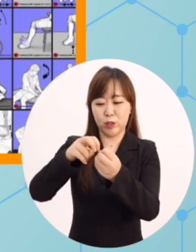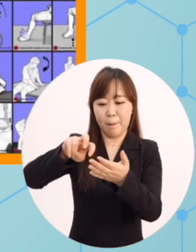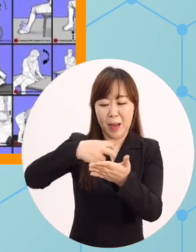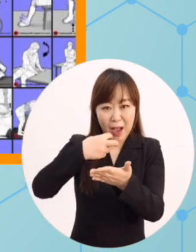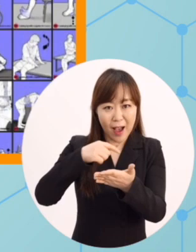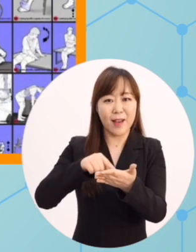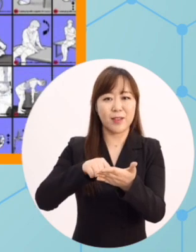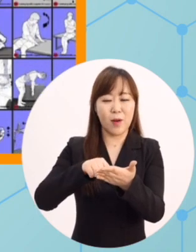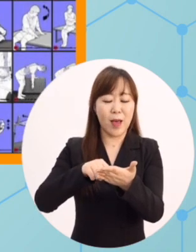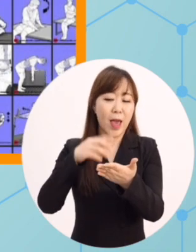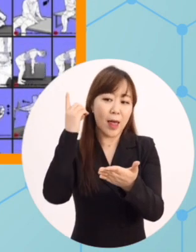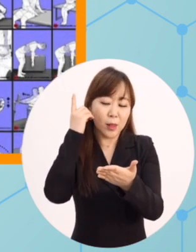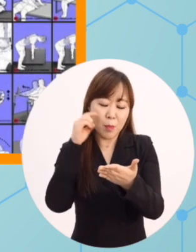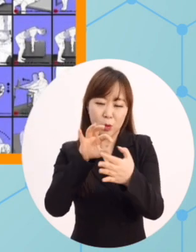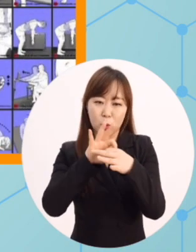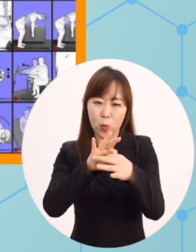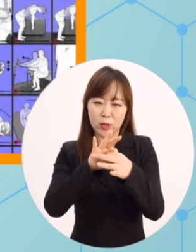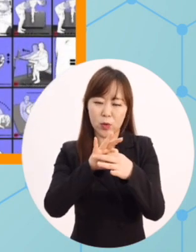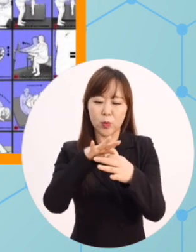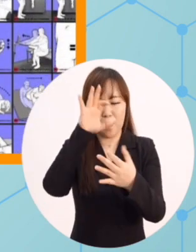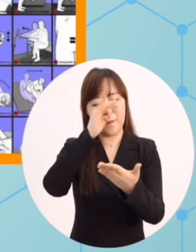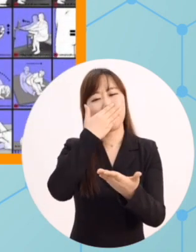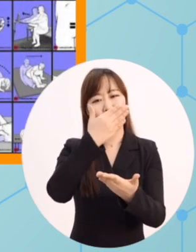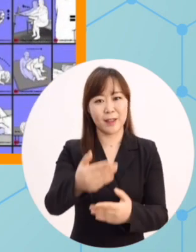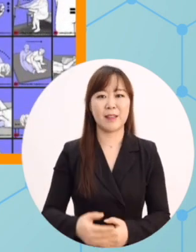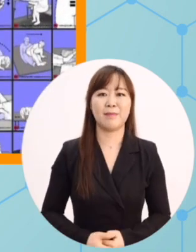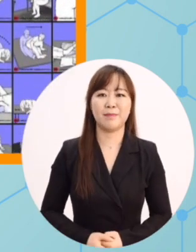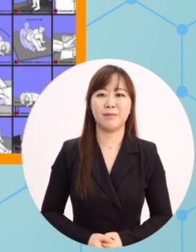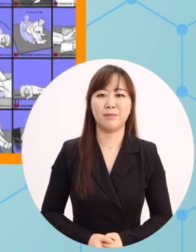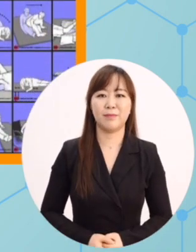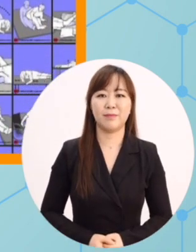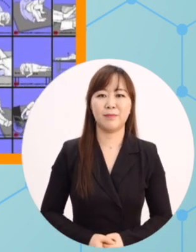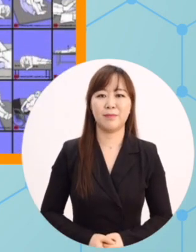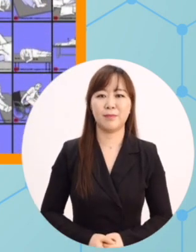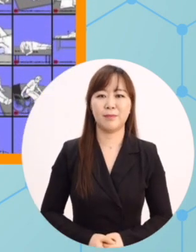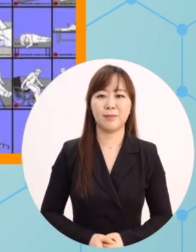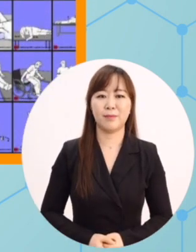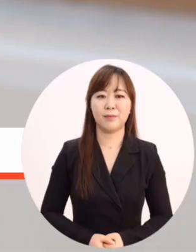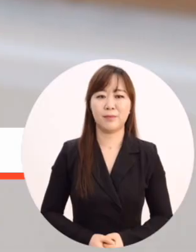문자로 보내어 스마트폰에서도 활용할 수 있습니다.